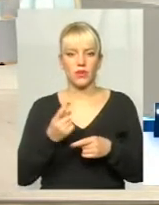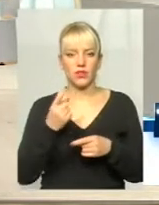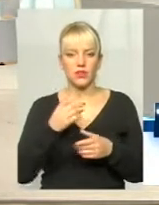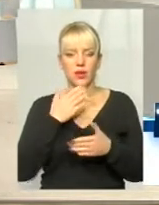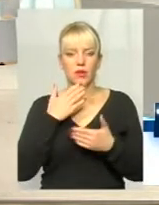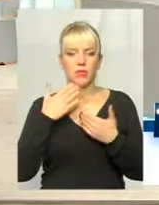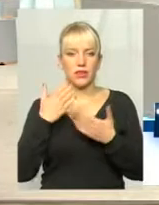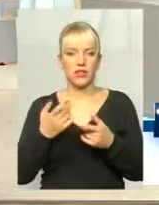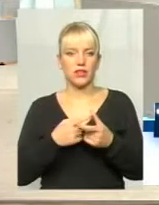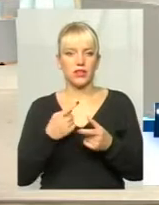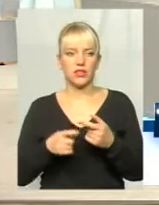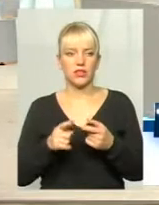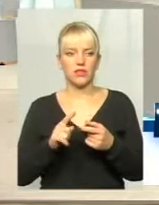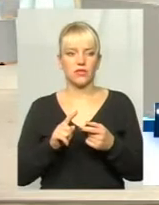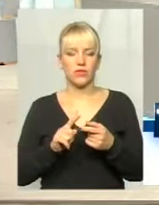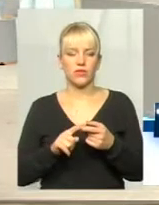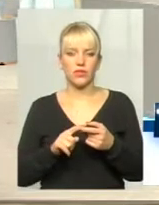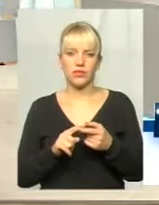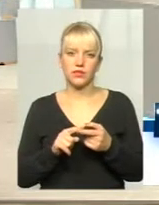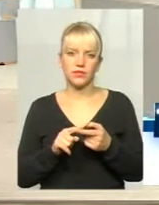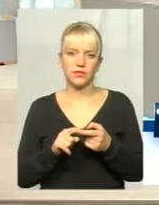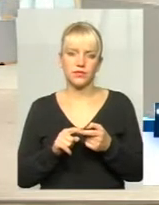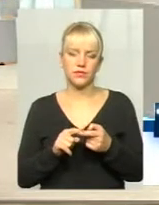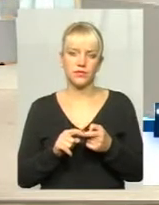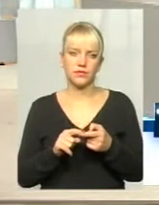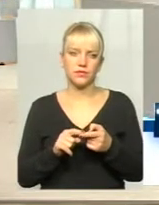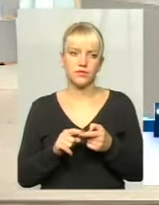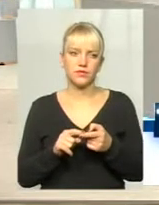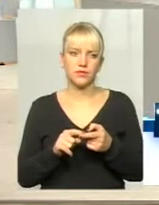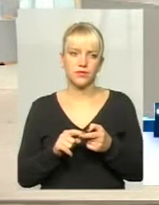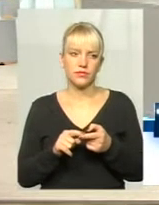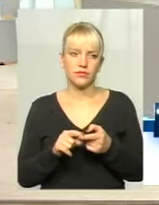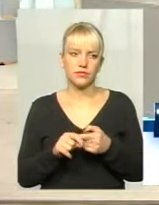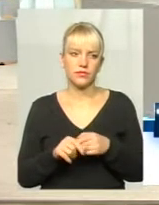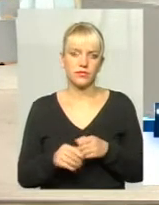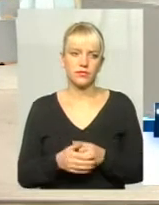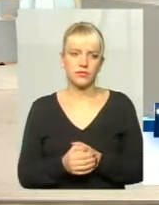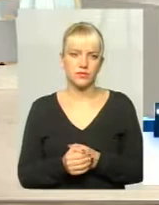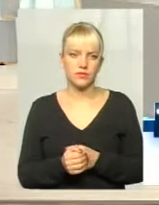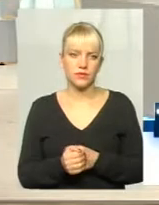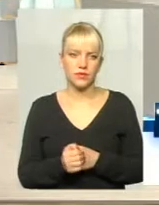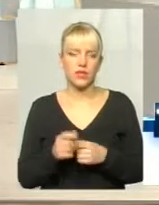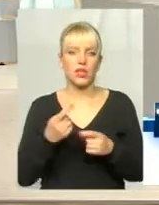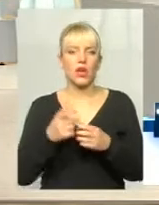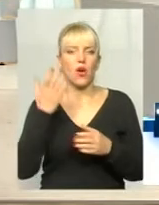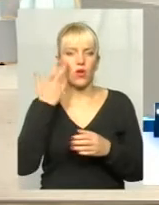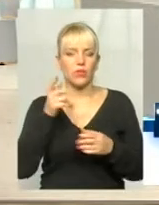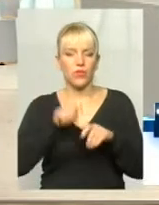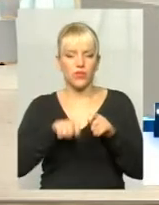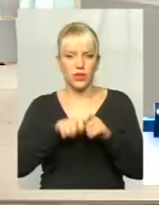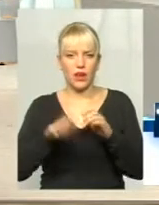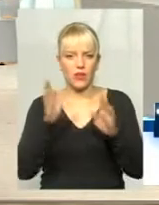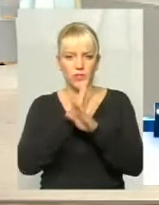вони платна ця послуга, перевірка оцих люків, каналів оцих вентиляцій, що перевіряють, чи це платна послуга. І ще